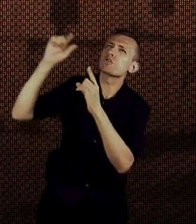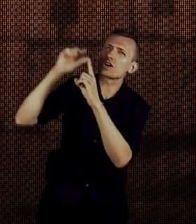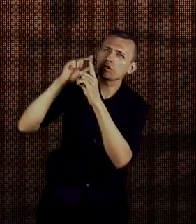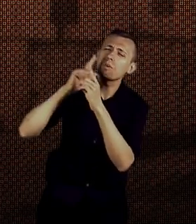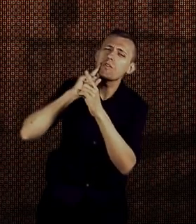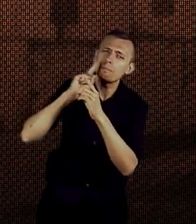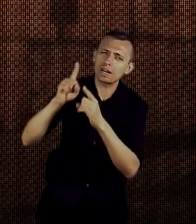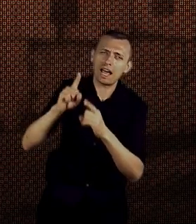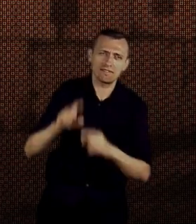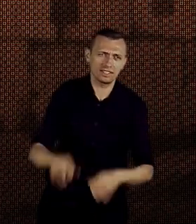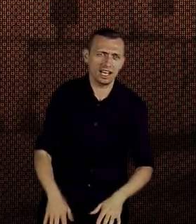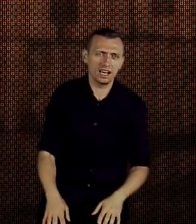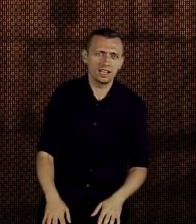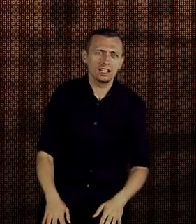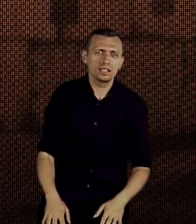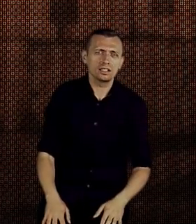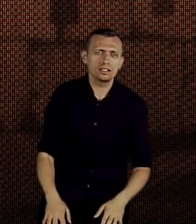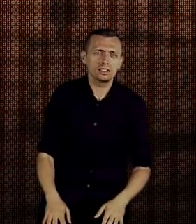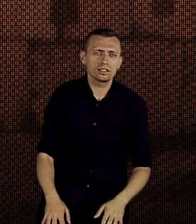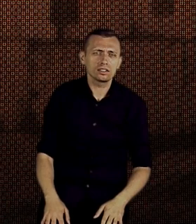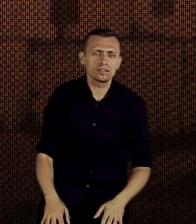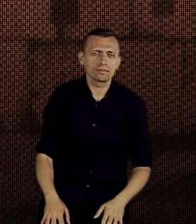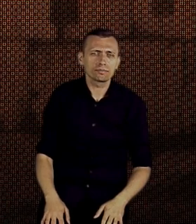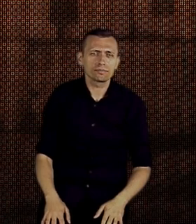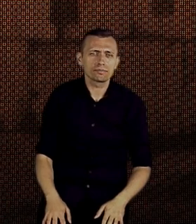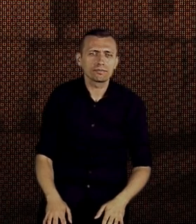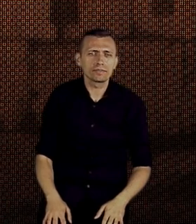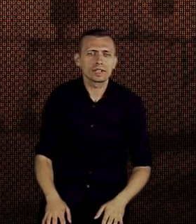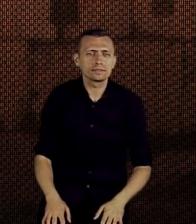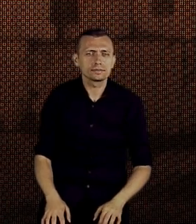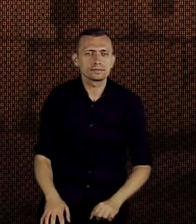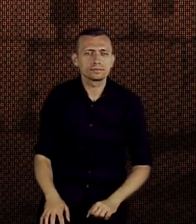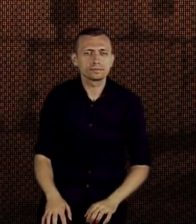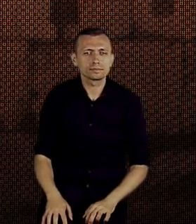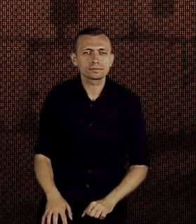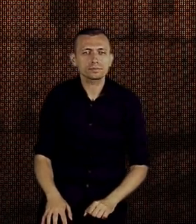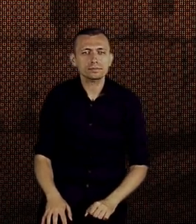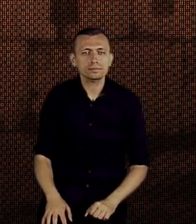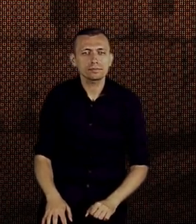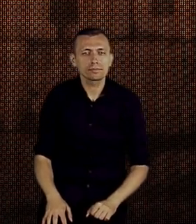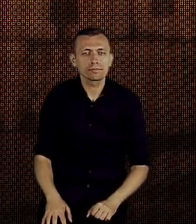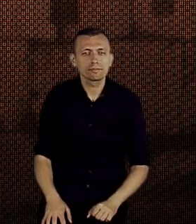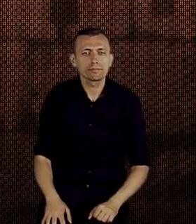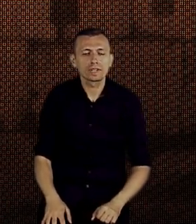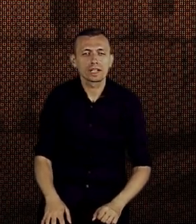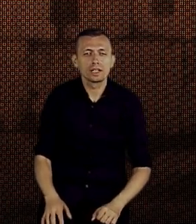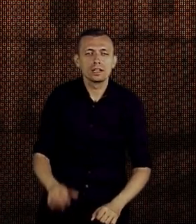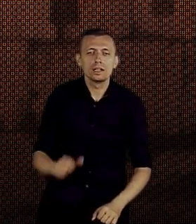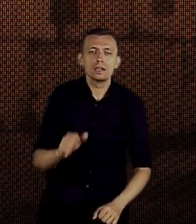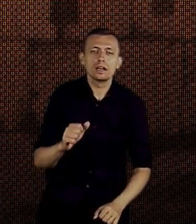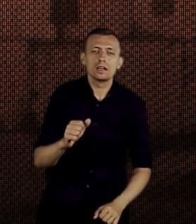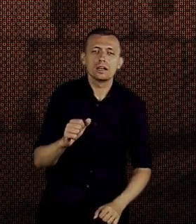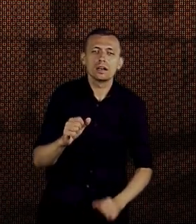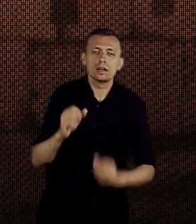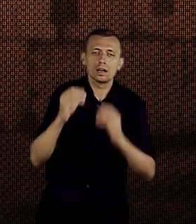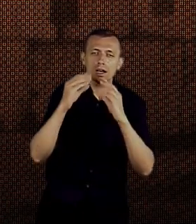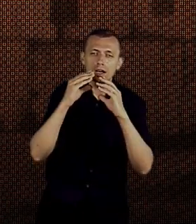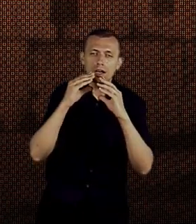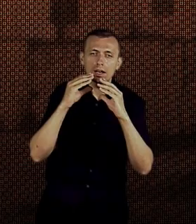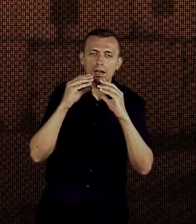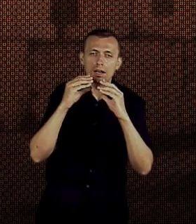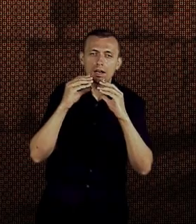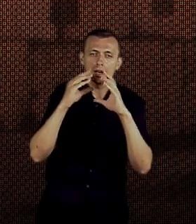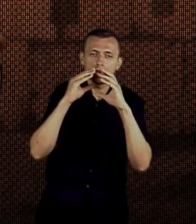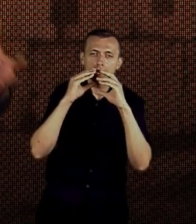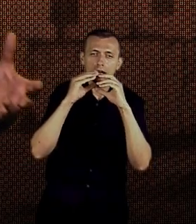Zbawienie poprzedziło uczynek, a uczynek był wynikiem zbawienia. Jak przygotowywałem to kazanie, to